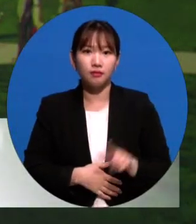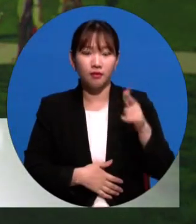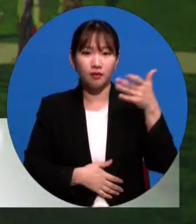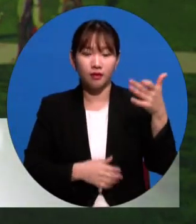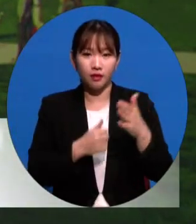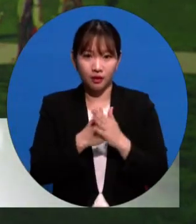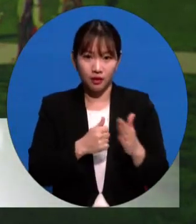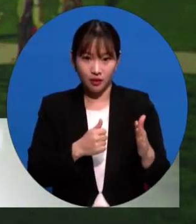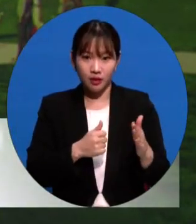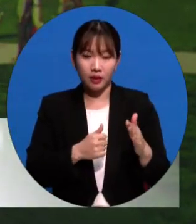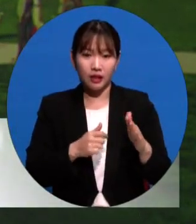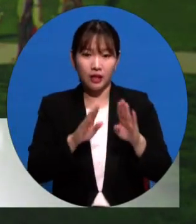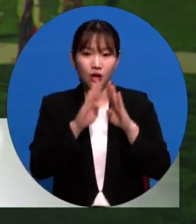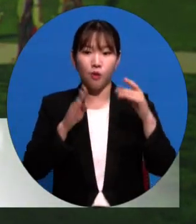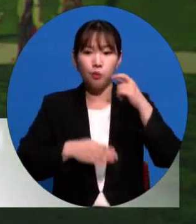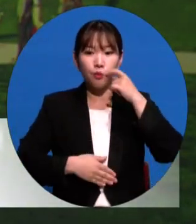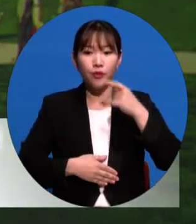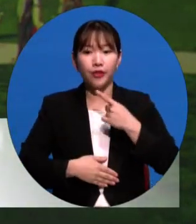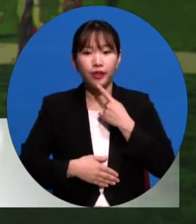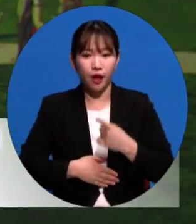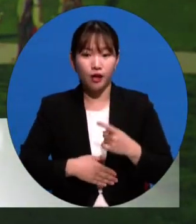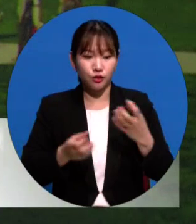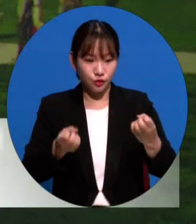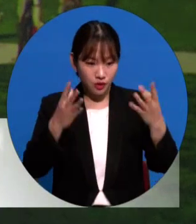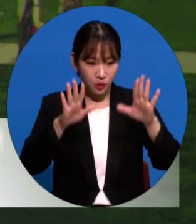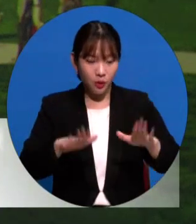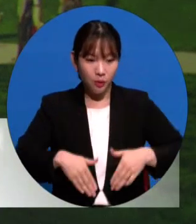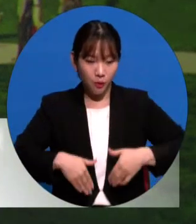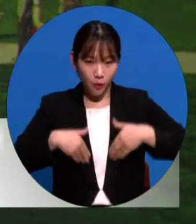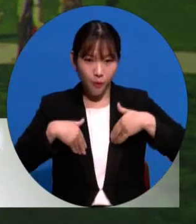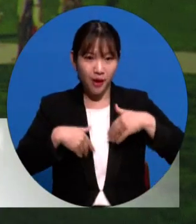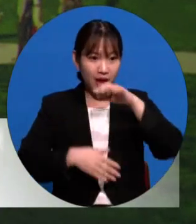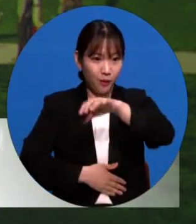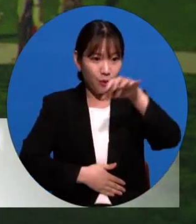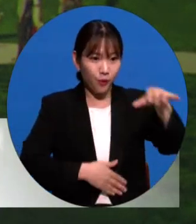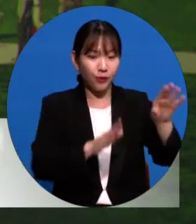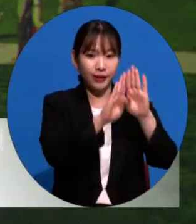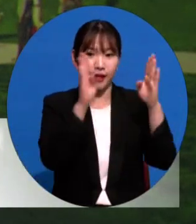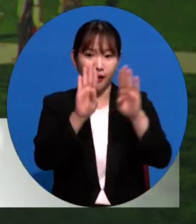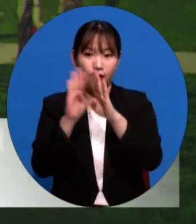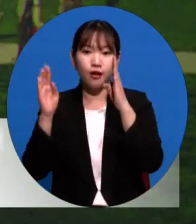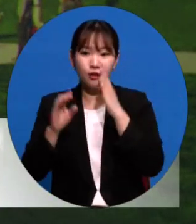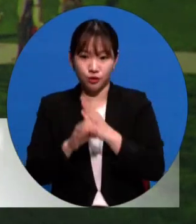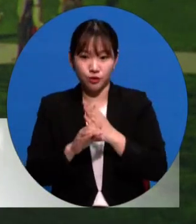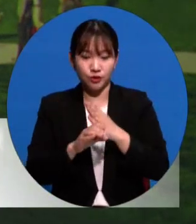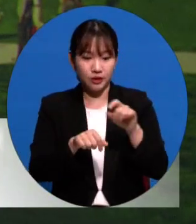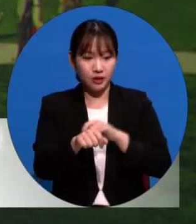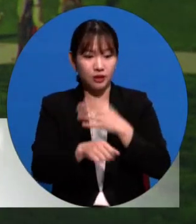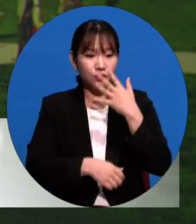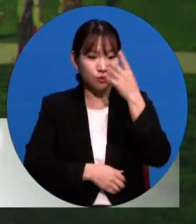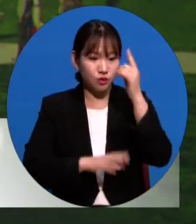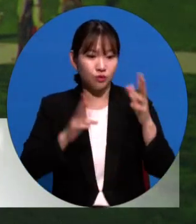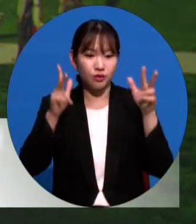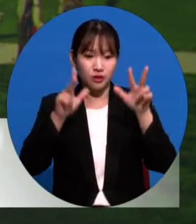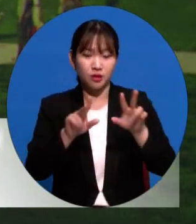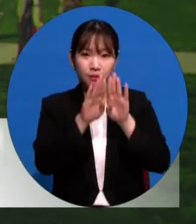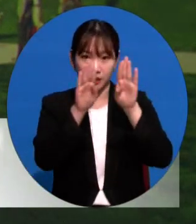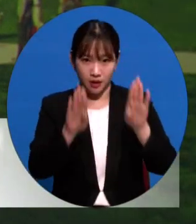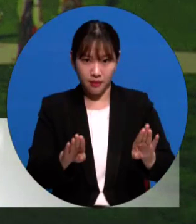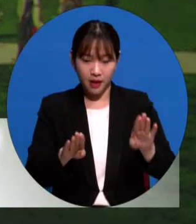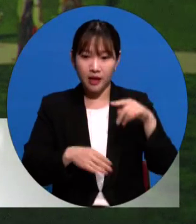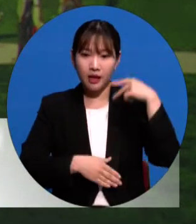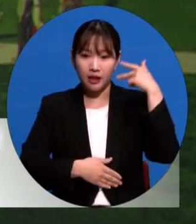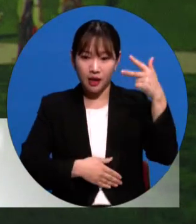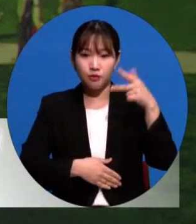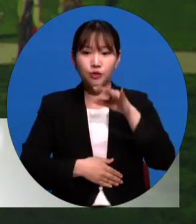코로나 때문에 그동안 열리지 못했던 축제들이 올봄에 봄물처럼 쏟아지고 있습니다. 특히 순천만 국제정원 박람회는 다음